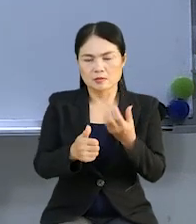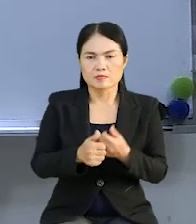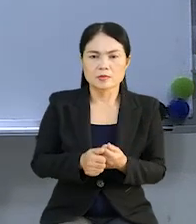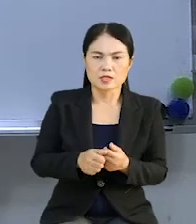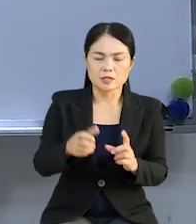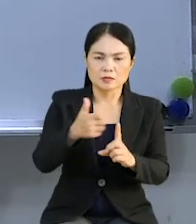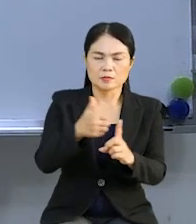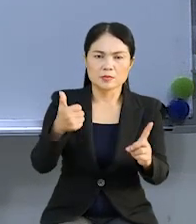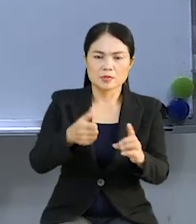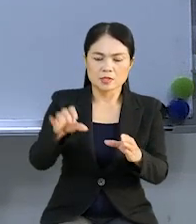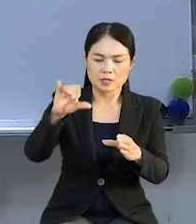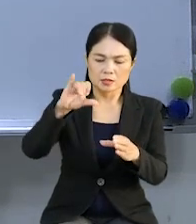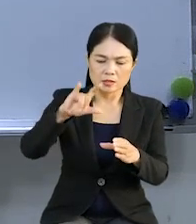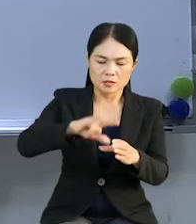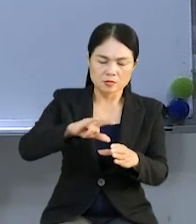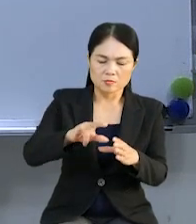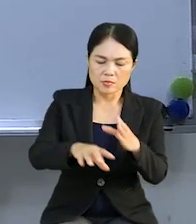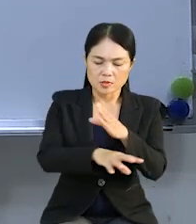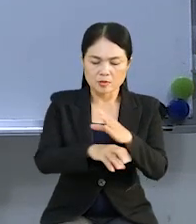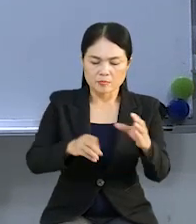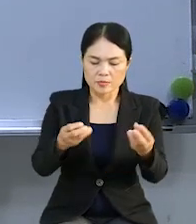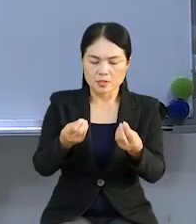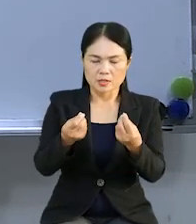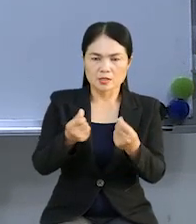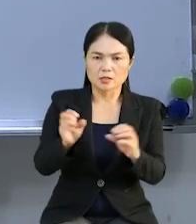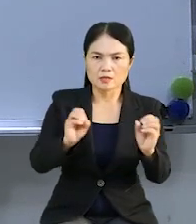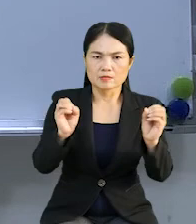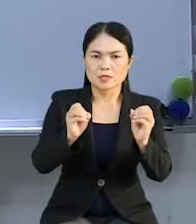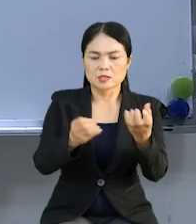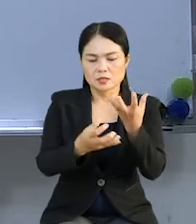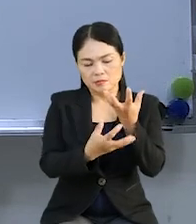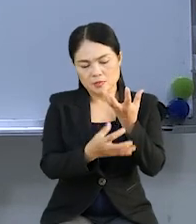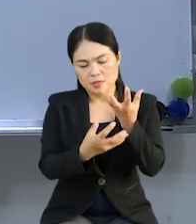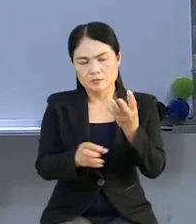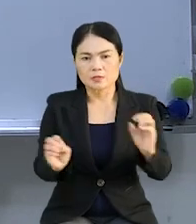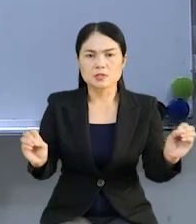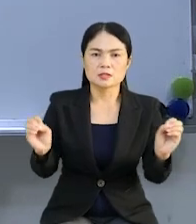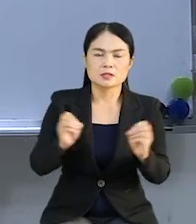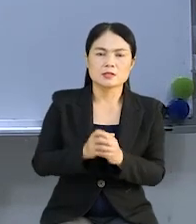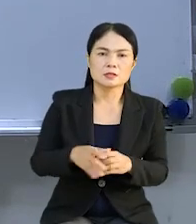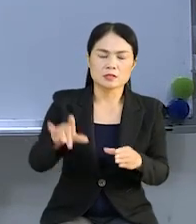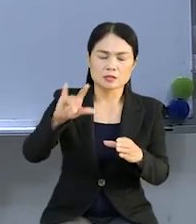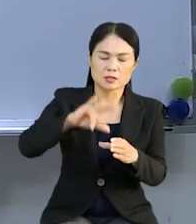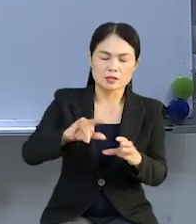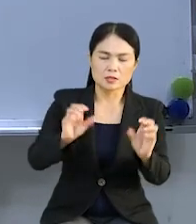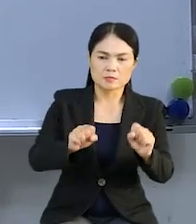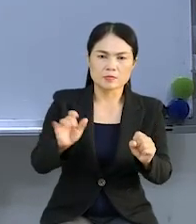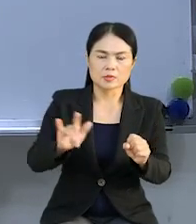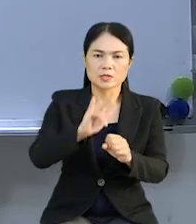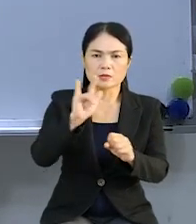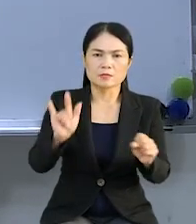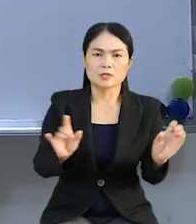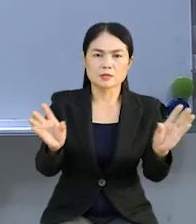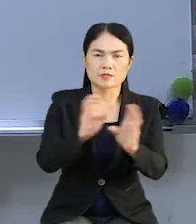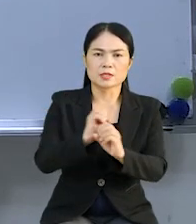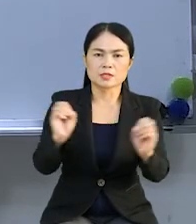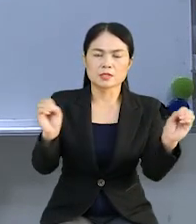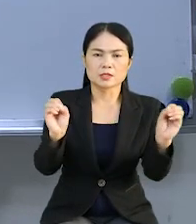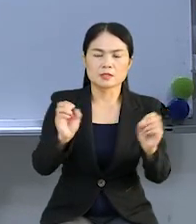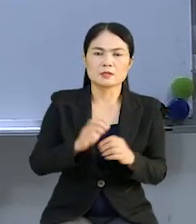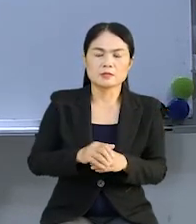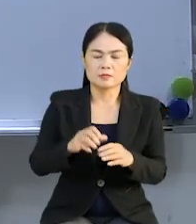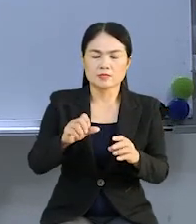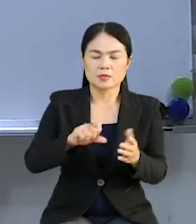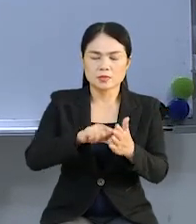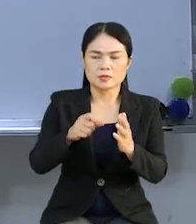មមានន័យថាប្រេងកាតដែលគេបូមពីក្នុងដីមិនទាន់ចម្រាញ់ប្រេងនេះមិនទាន់អាចប្រើបានទេបាទ